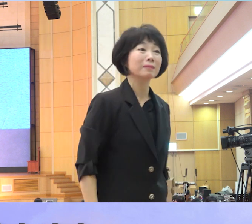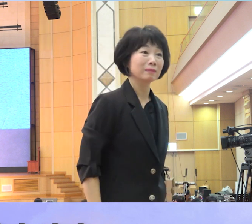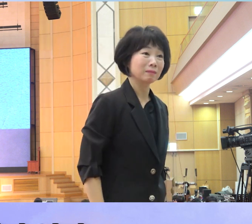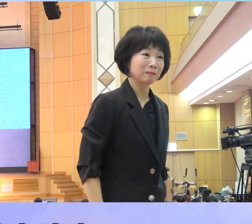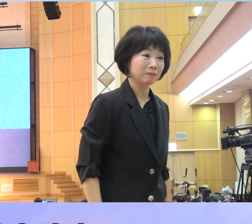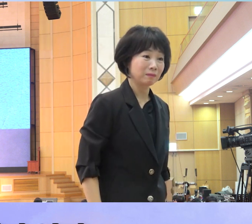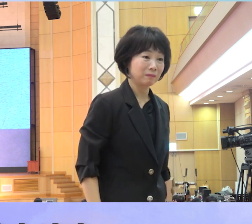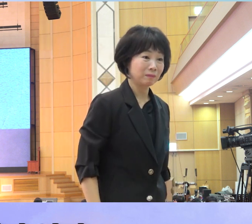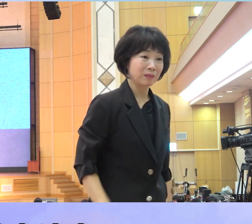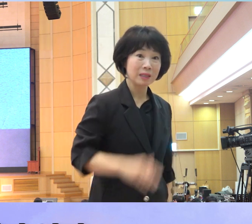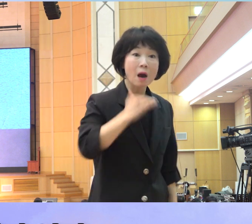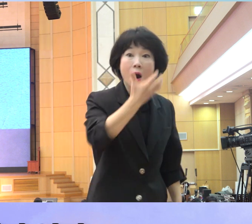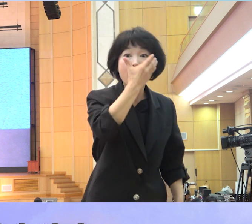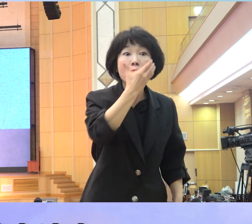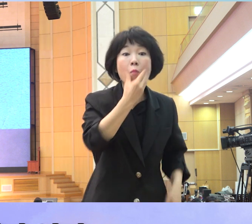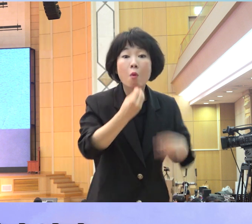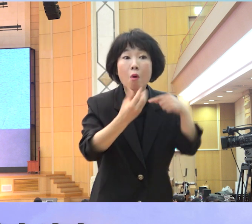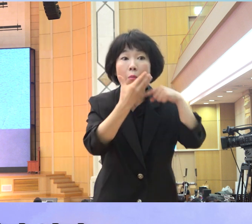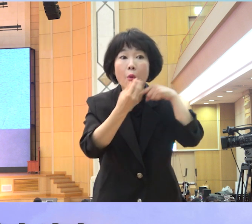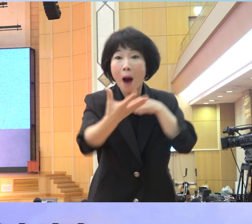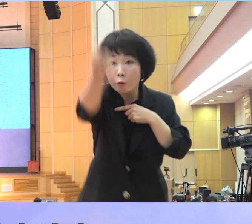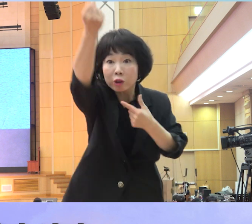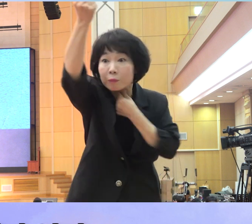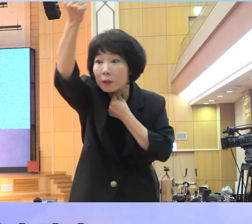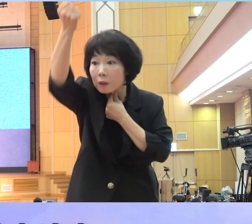복을 쟁취하려고 했더니 기다려.